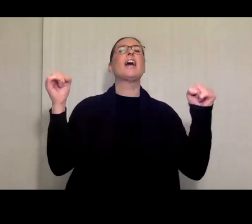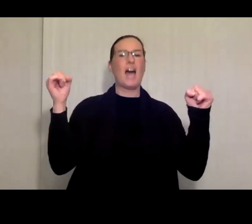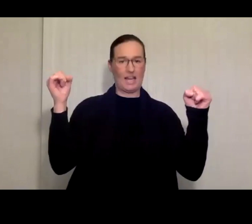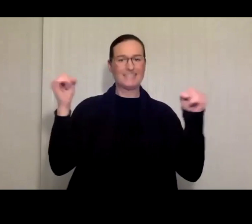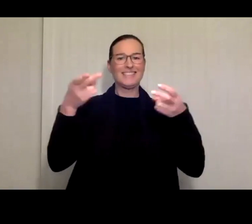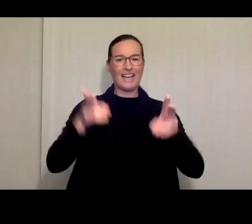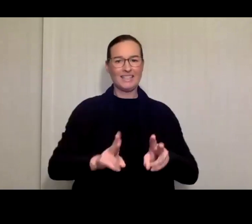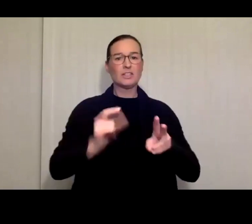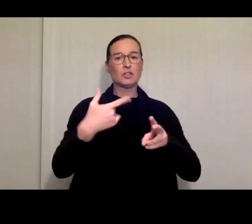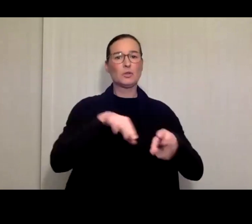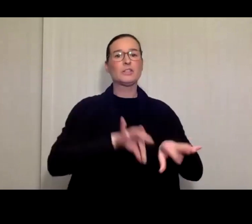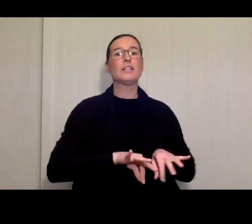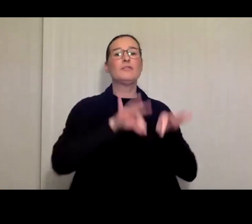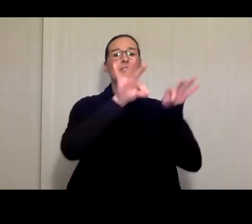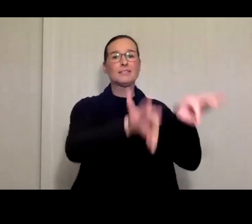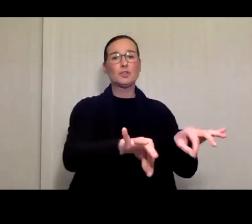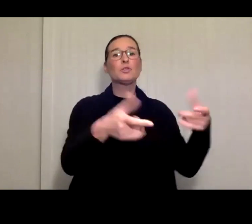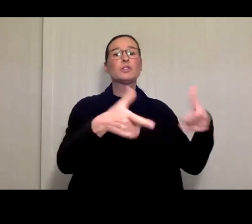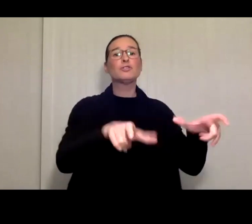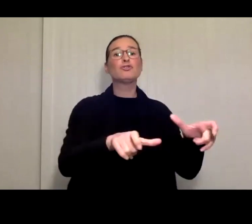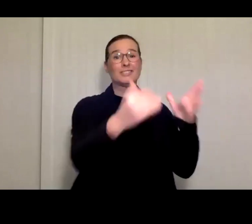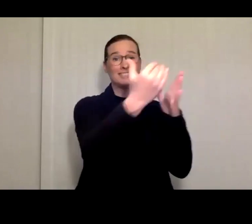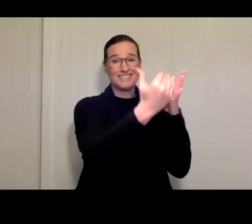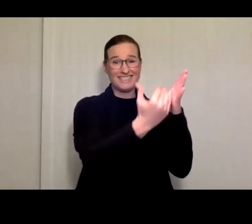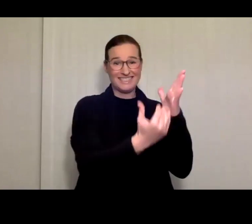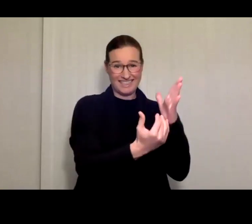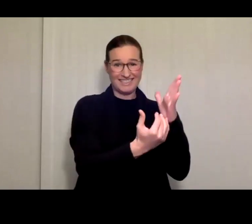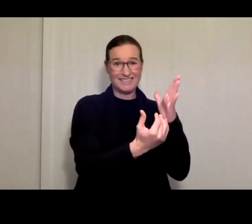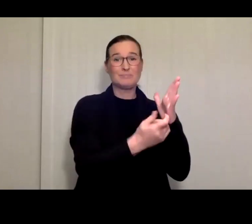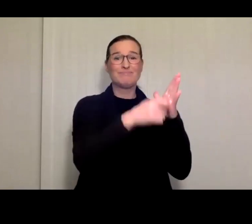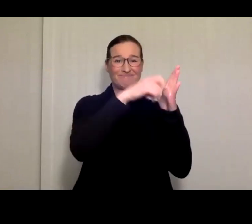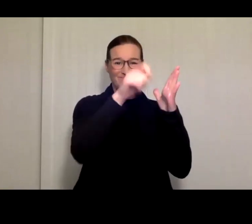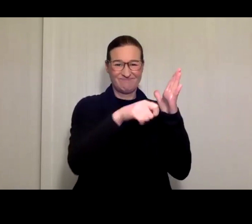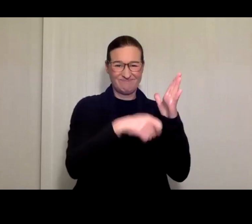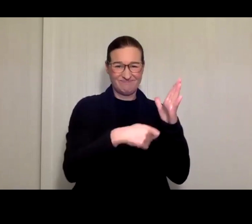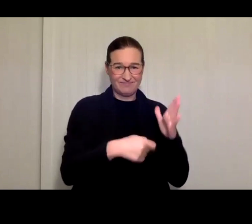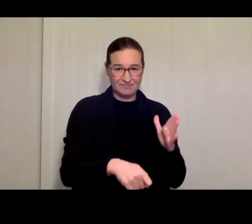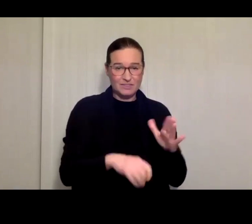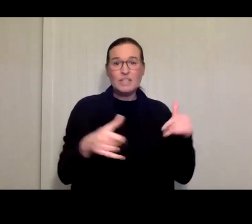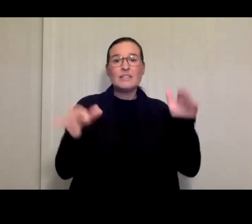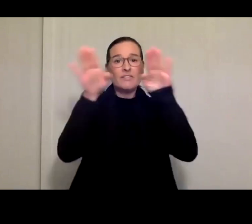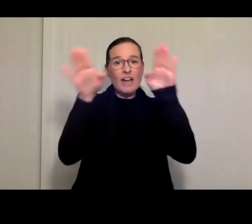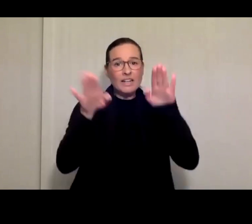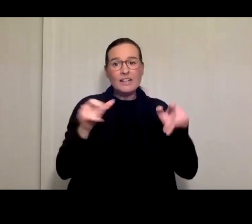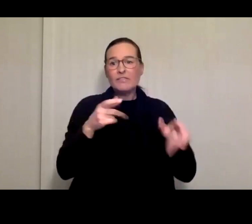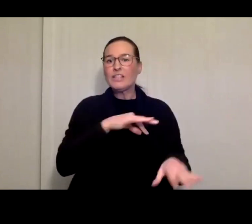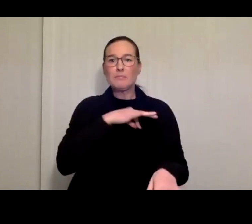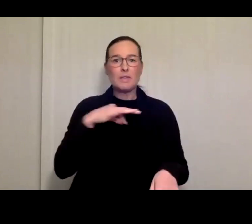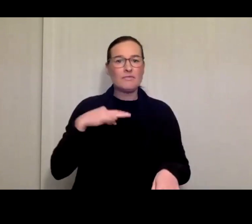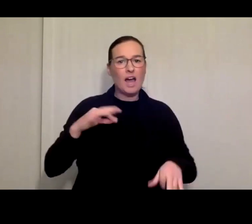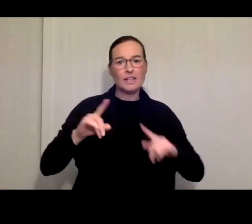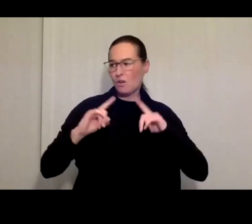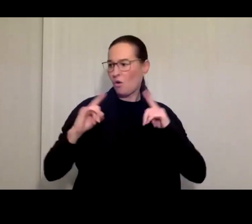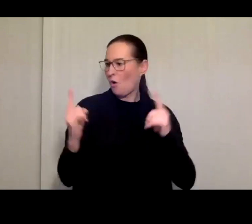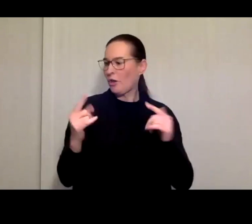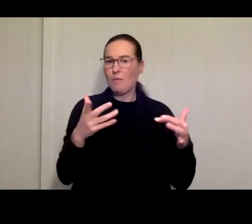Infektionsschutzgesetz ausgehebelt werden. Und gerade zu Weihnachten, wo sehr viel in privaten Räumen entsteht,